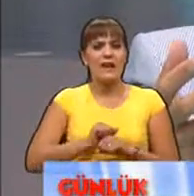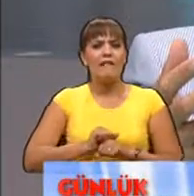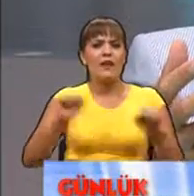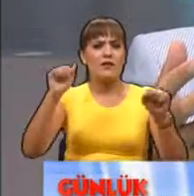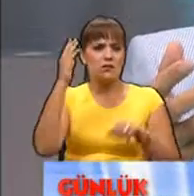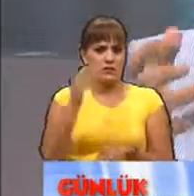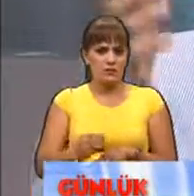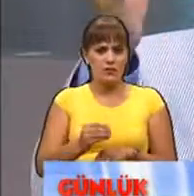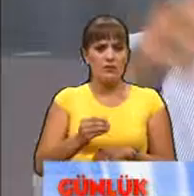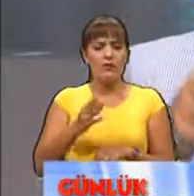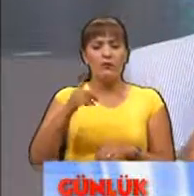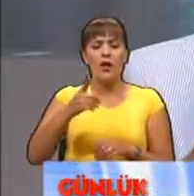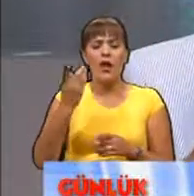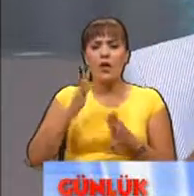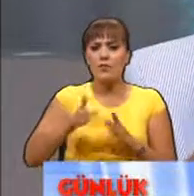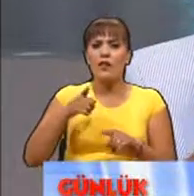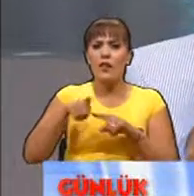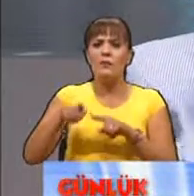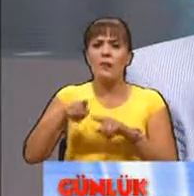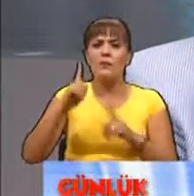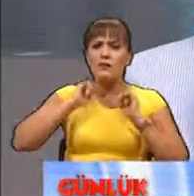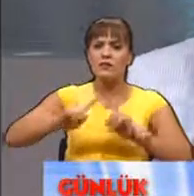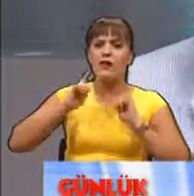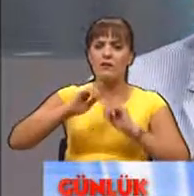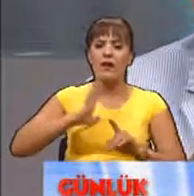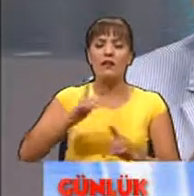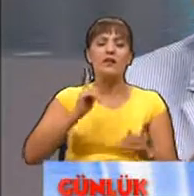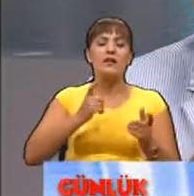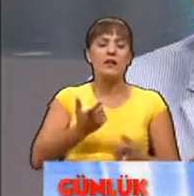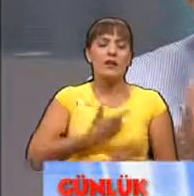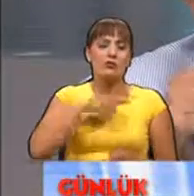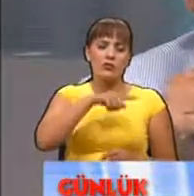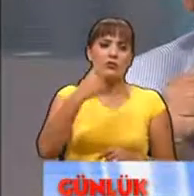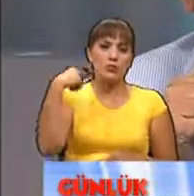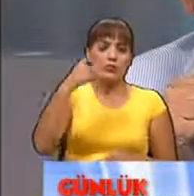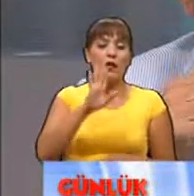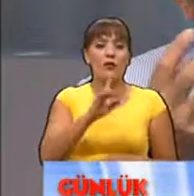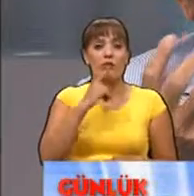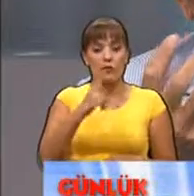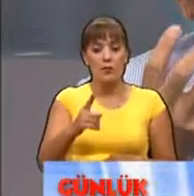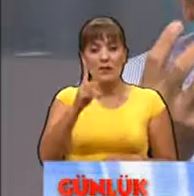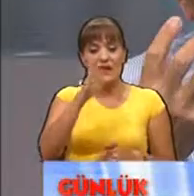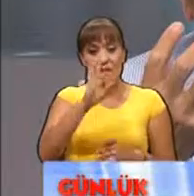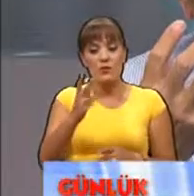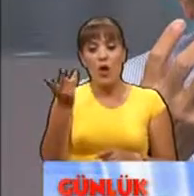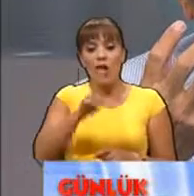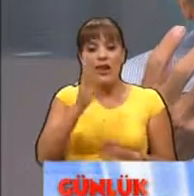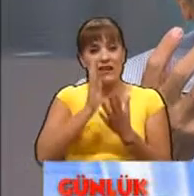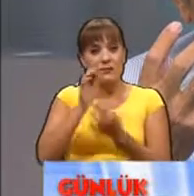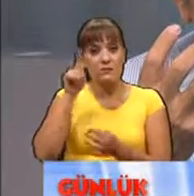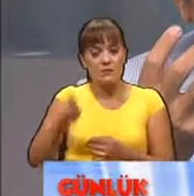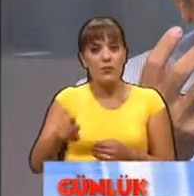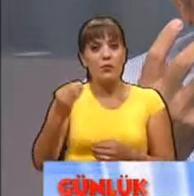iflasın eşiğine gelmiş, aleyhine durmadan takipler yapılmış, yasa bunu da düşünüyor ve diyor ki bir kimse, ölen